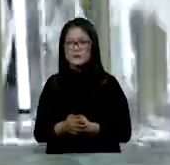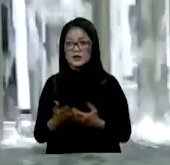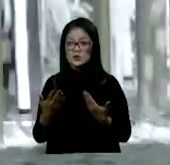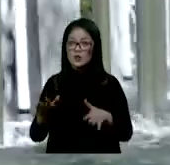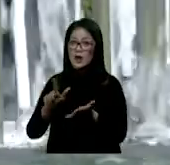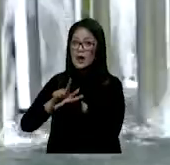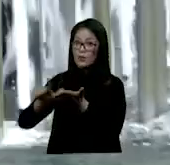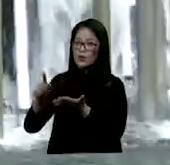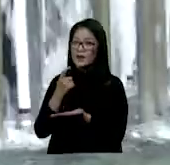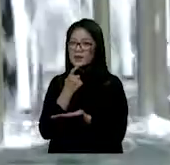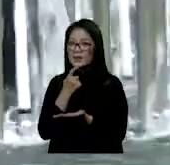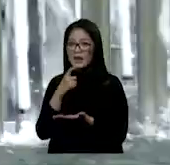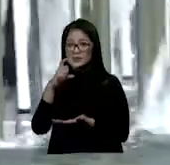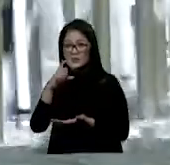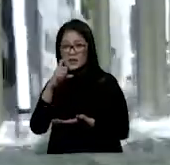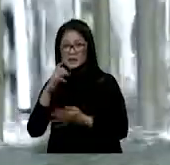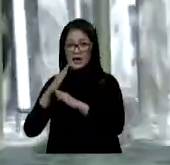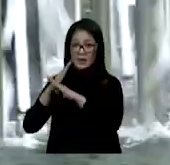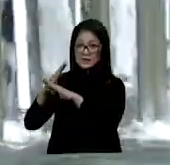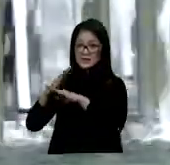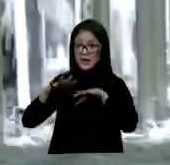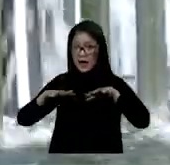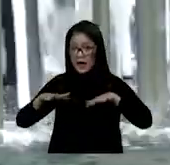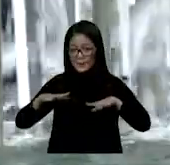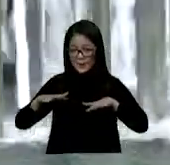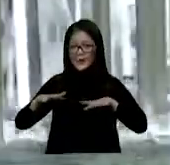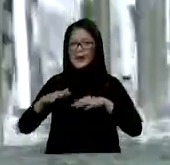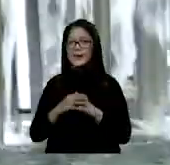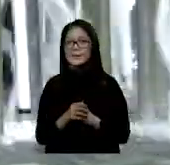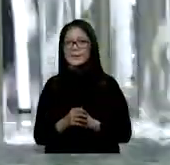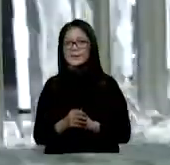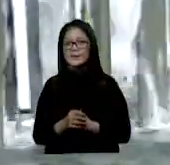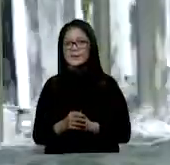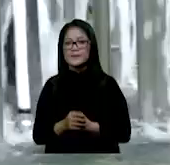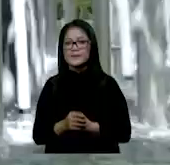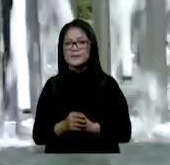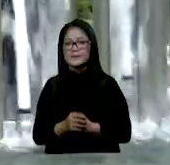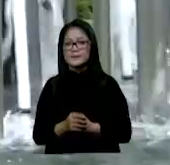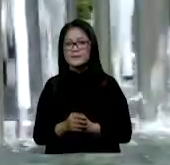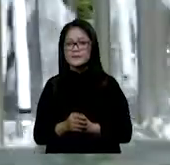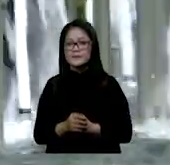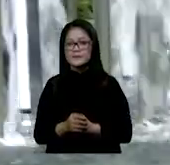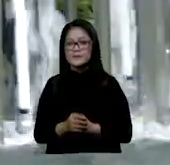langkah mitigasi di tengah situasi bencana dari Jakarta, Lady Marina, Leman, dan Jemmy Jasin melaporkan. Kembali ke Anda, Nawa.